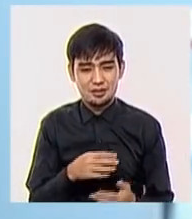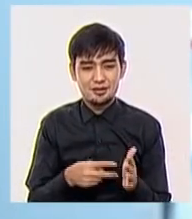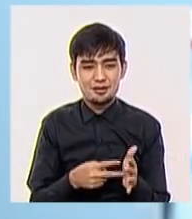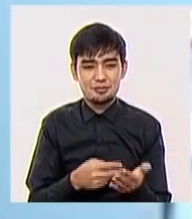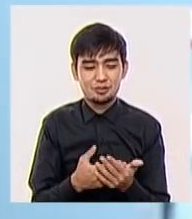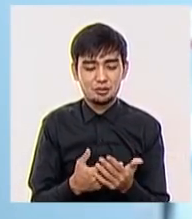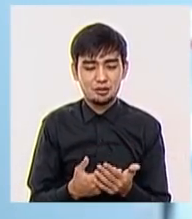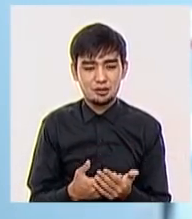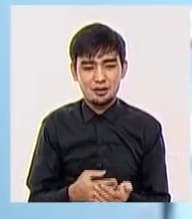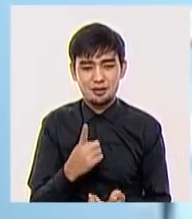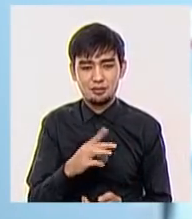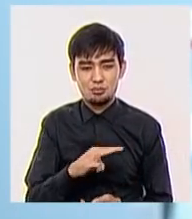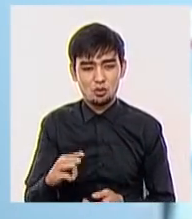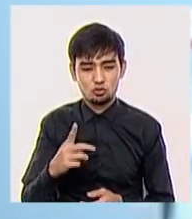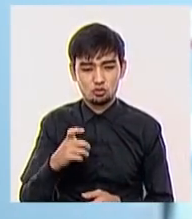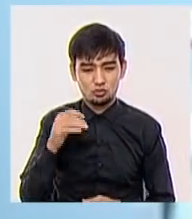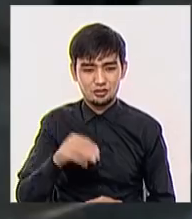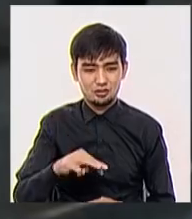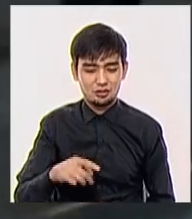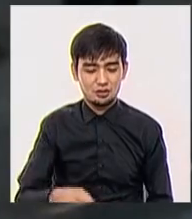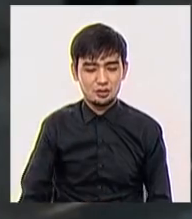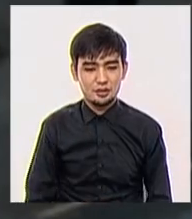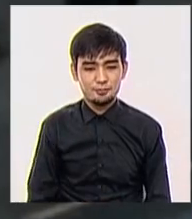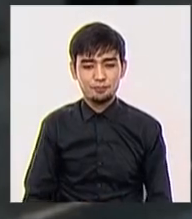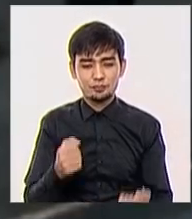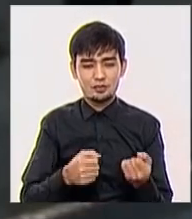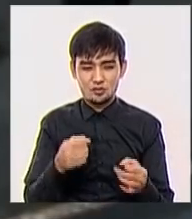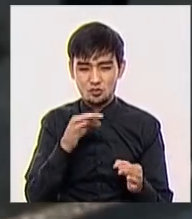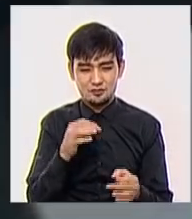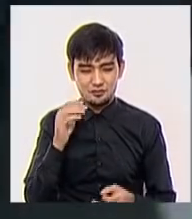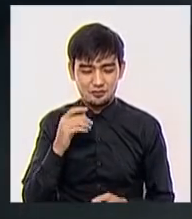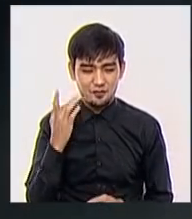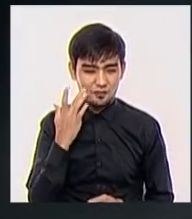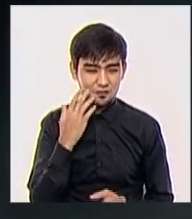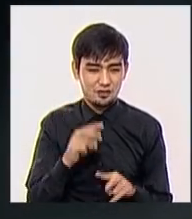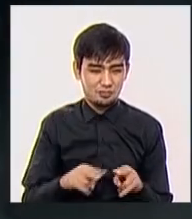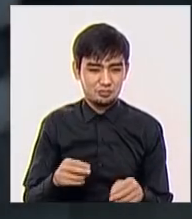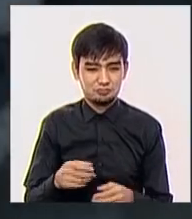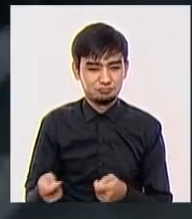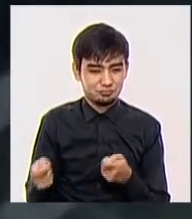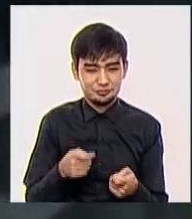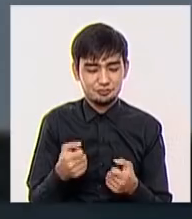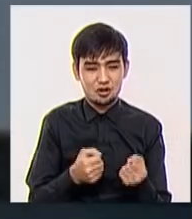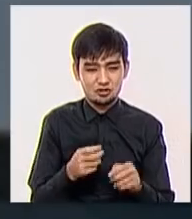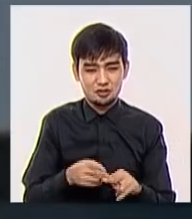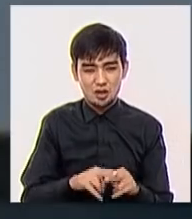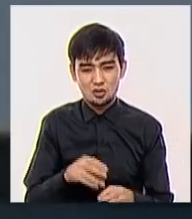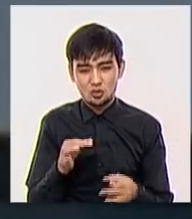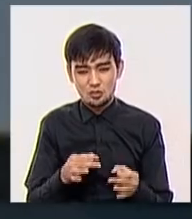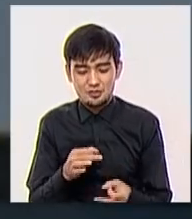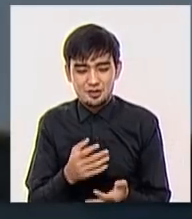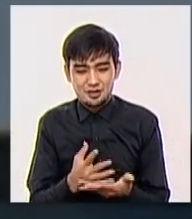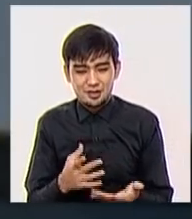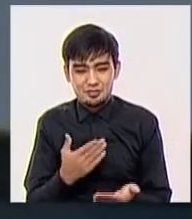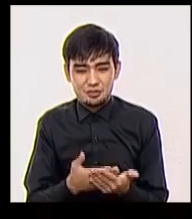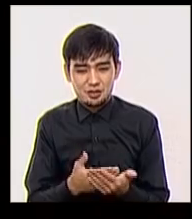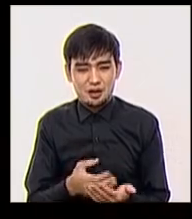более 1 миллиона 100 тысяч кенди водители по-прежнему продолжает завозить страну авто имеющие судебное применение